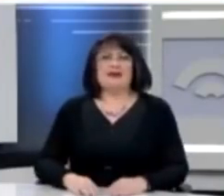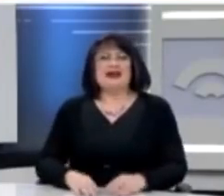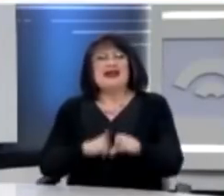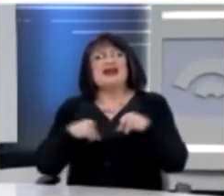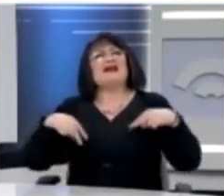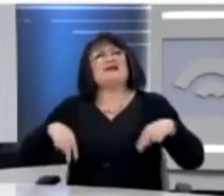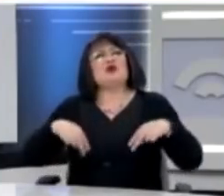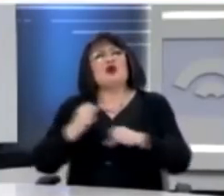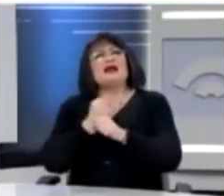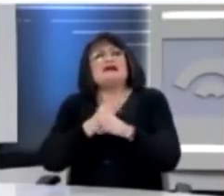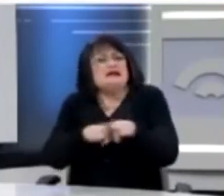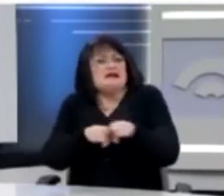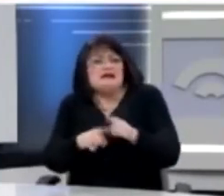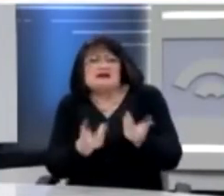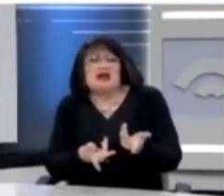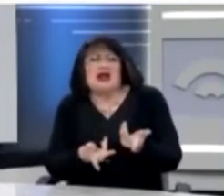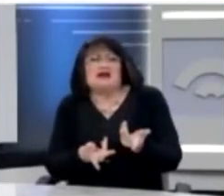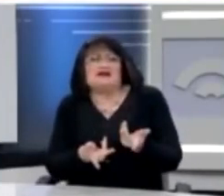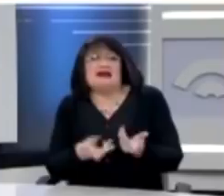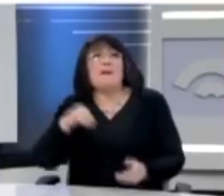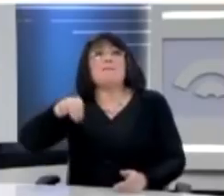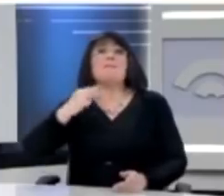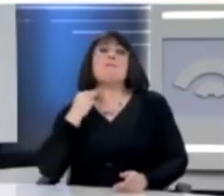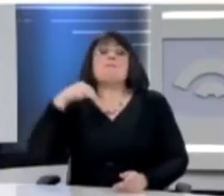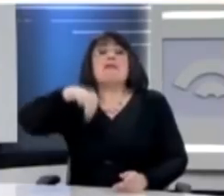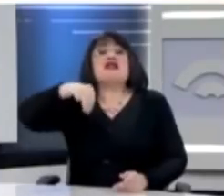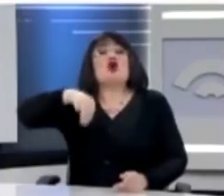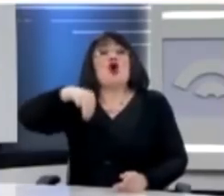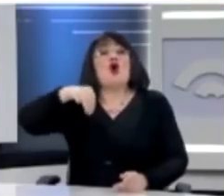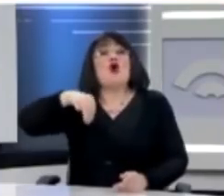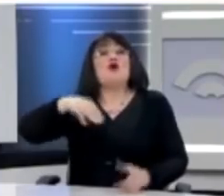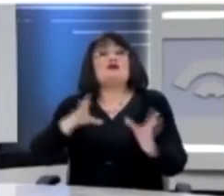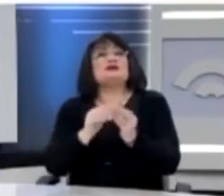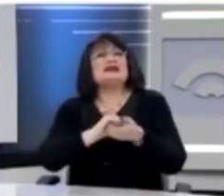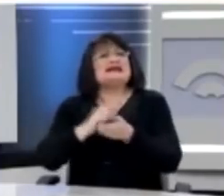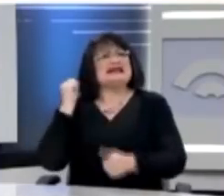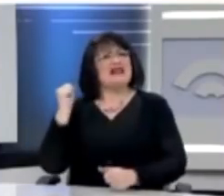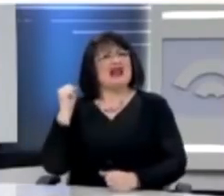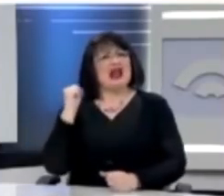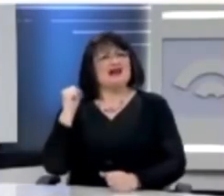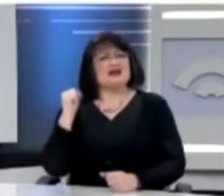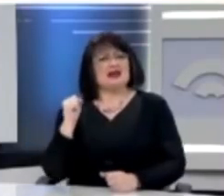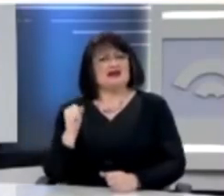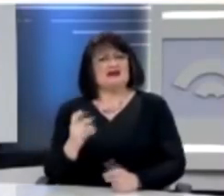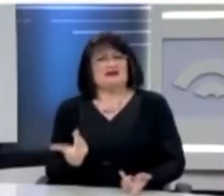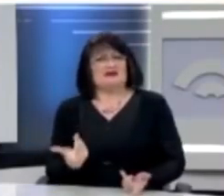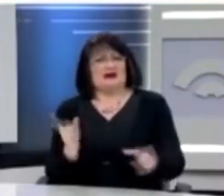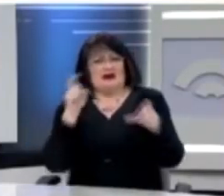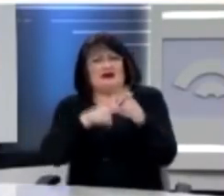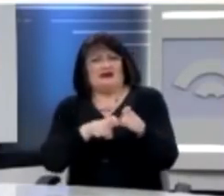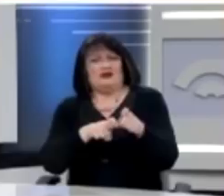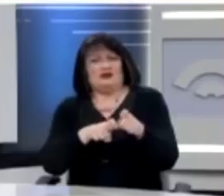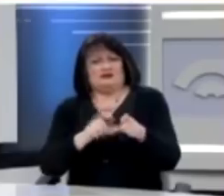Υπουργείο Εργασίας να έχει το Μητρώο των Συνδικαλιστικών Οργανώσεων, Τι είναι το Υπουργείο, παράρτημα της